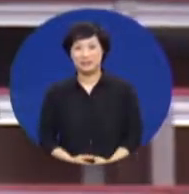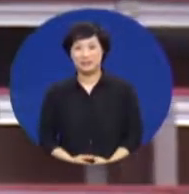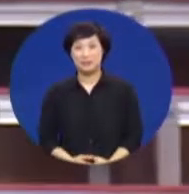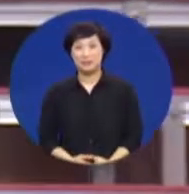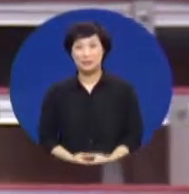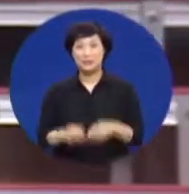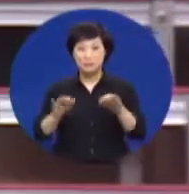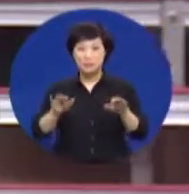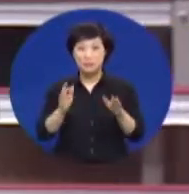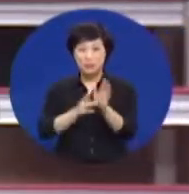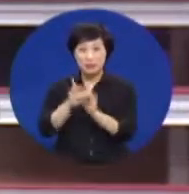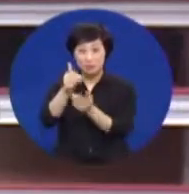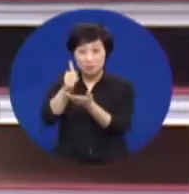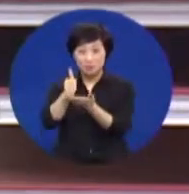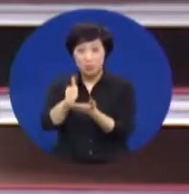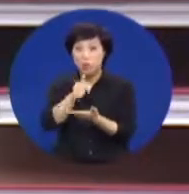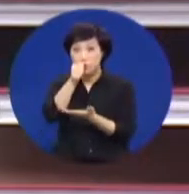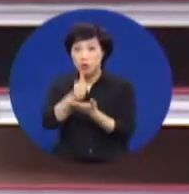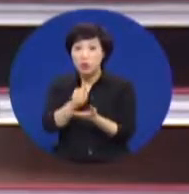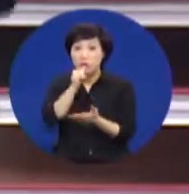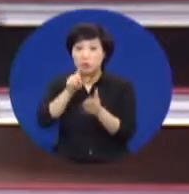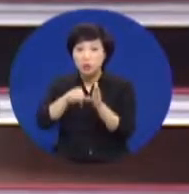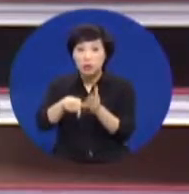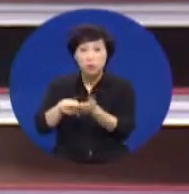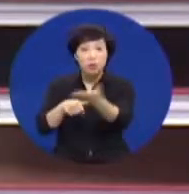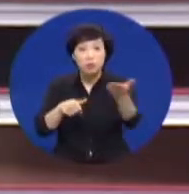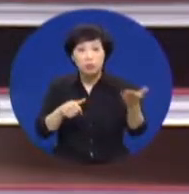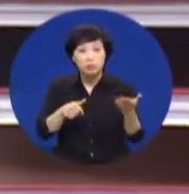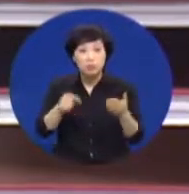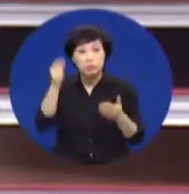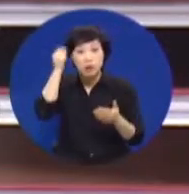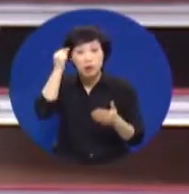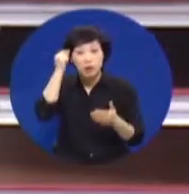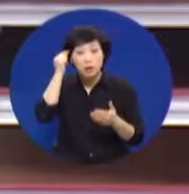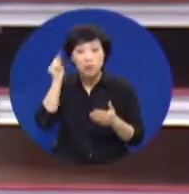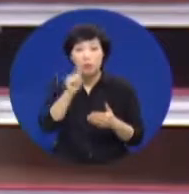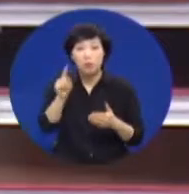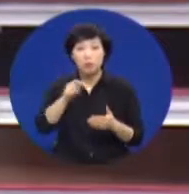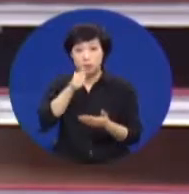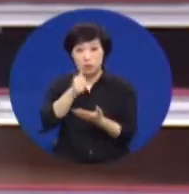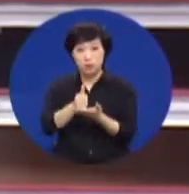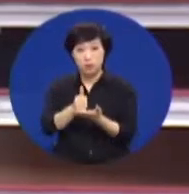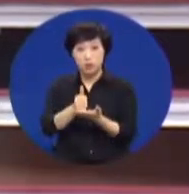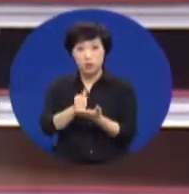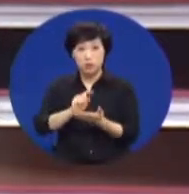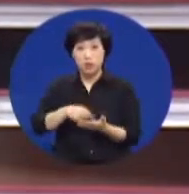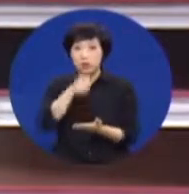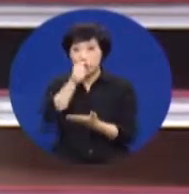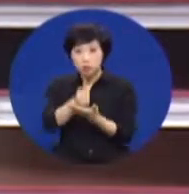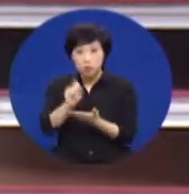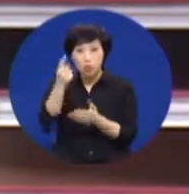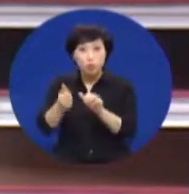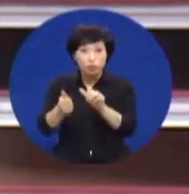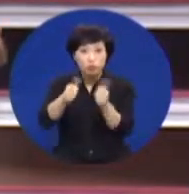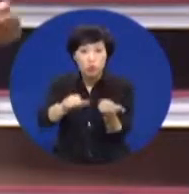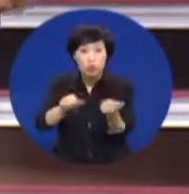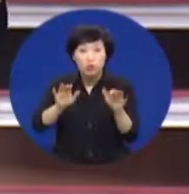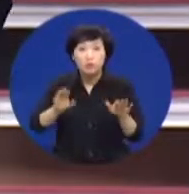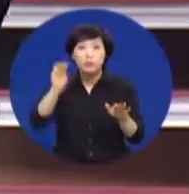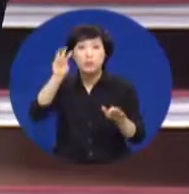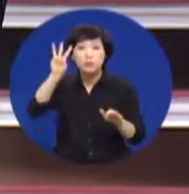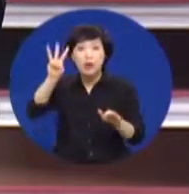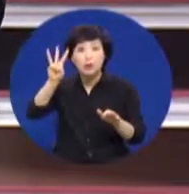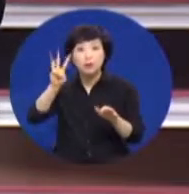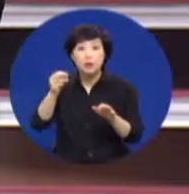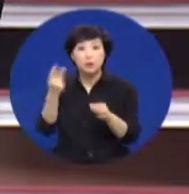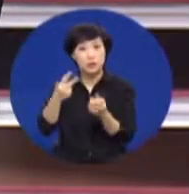그러면 예수님이 죄가 있다면 자기 죄로 죽었으면 3일 만에